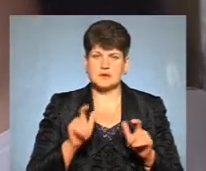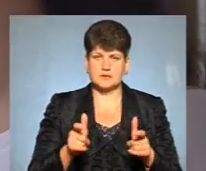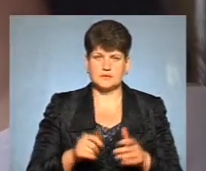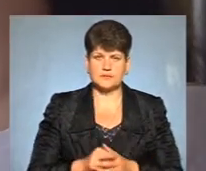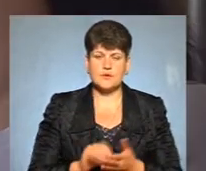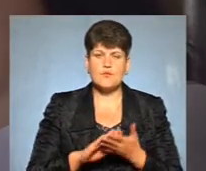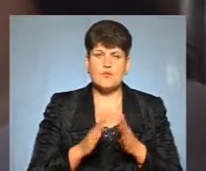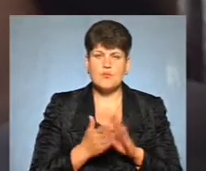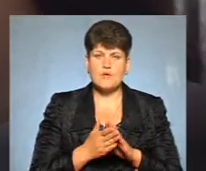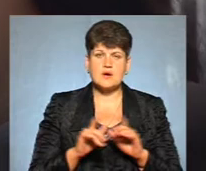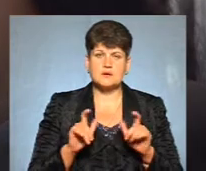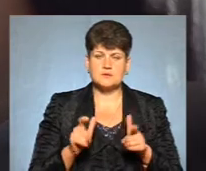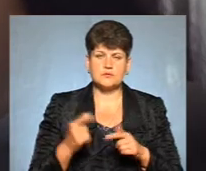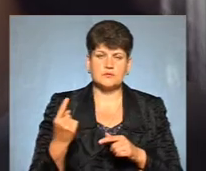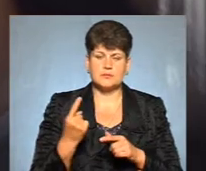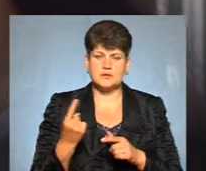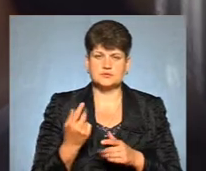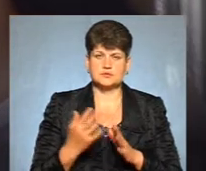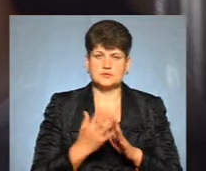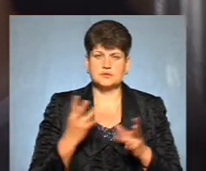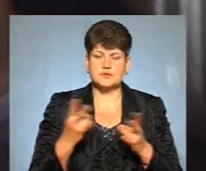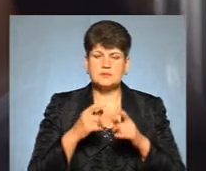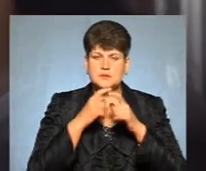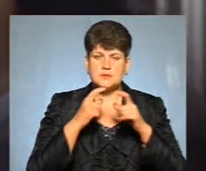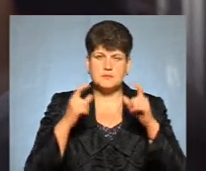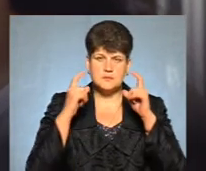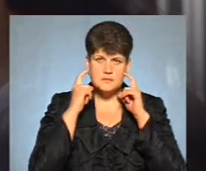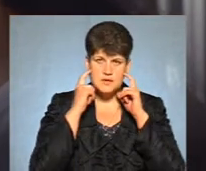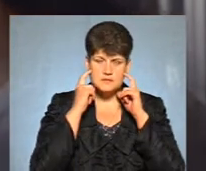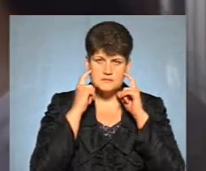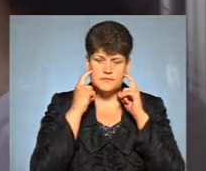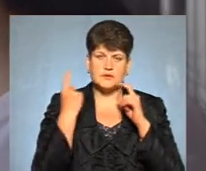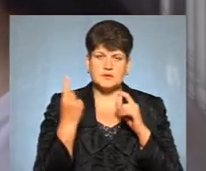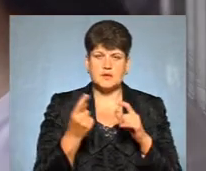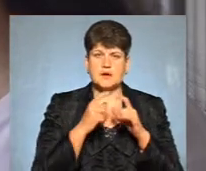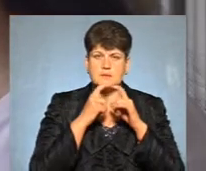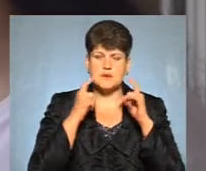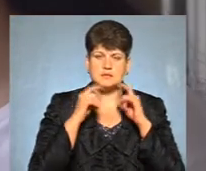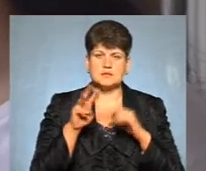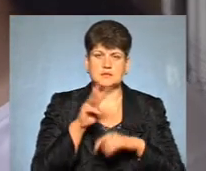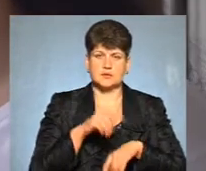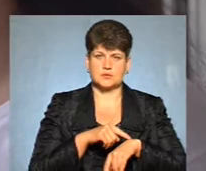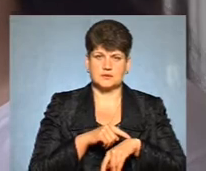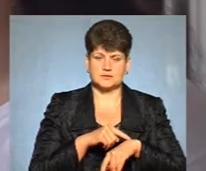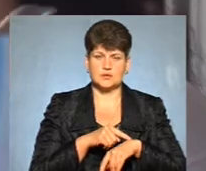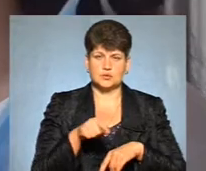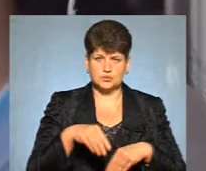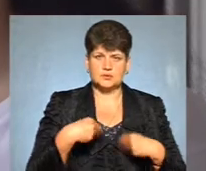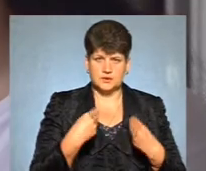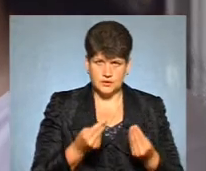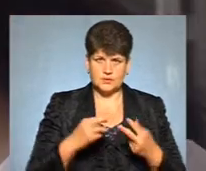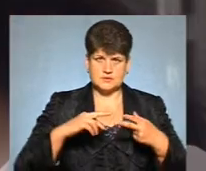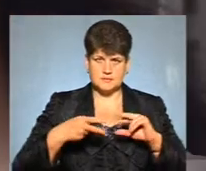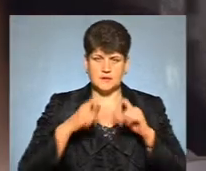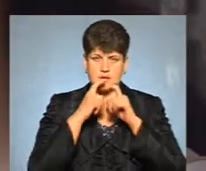умовах карантину, перш за все, обов'язково потрібна маска. Одна маска на 3 години. Ну, тут дають, до речі, змінні